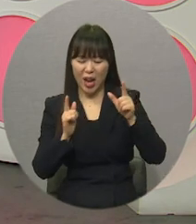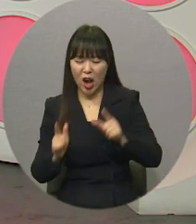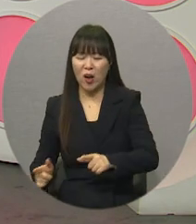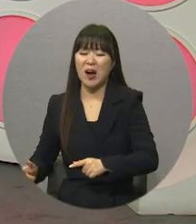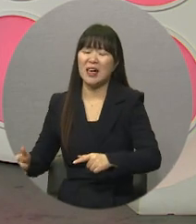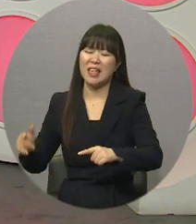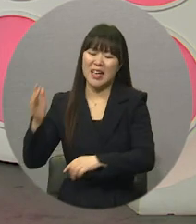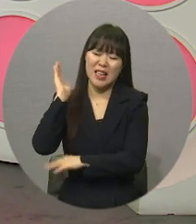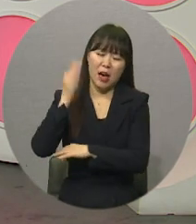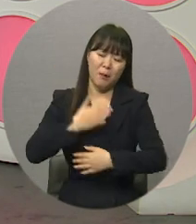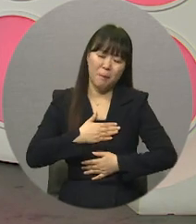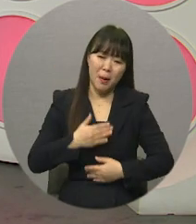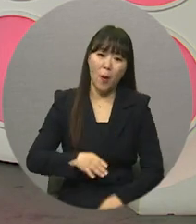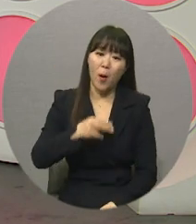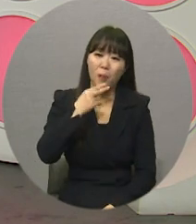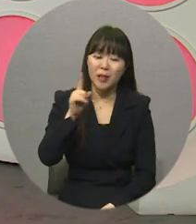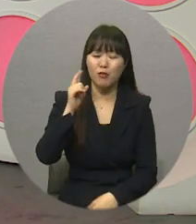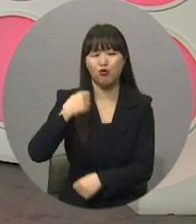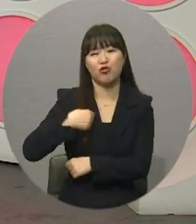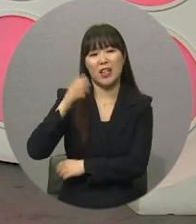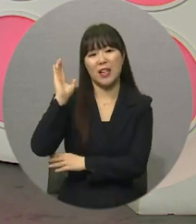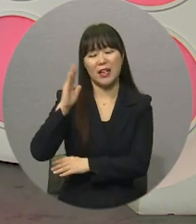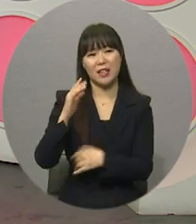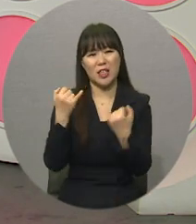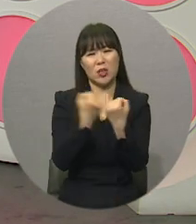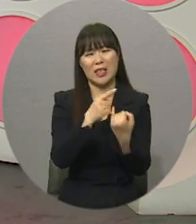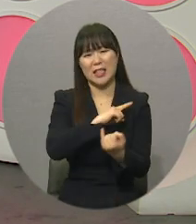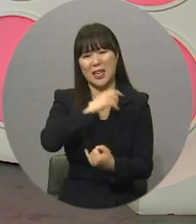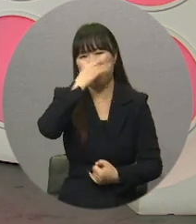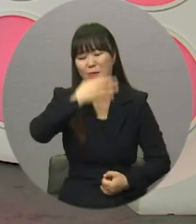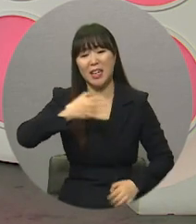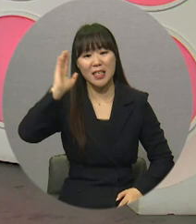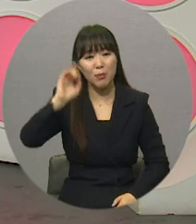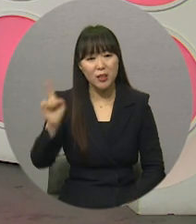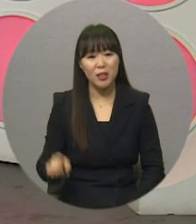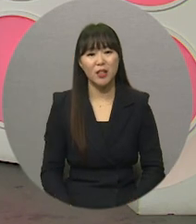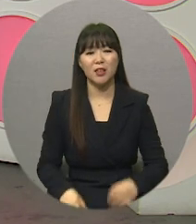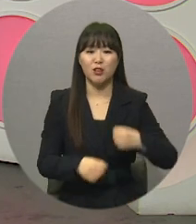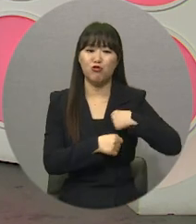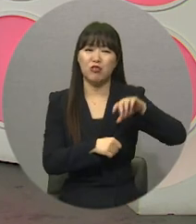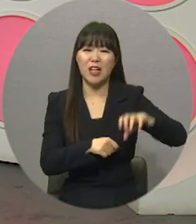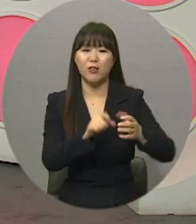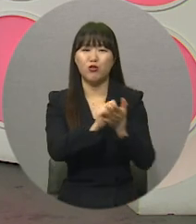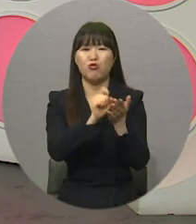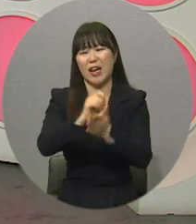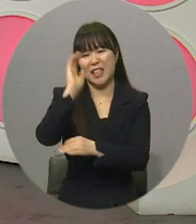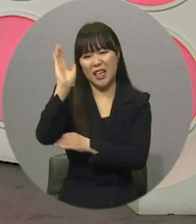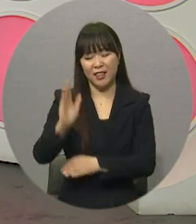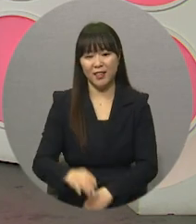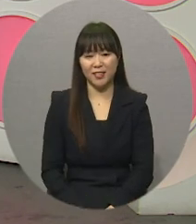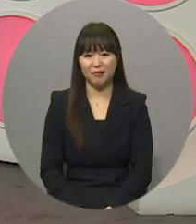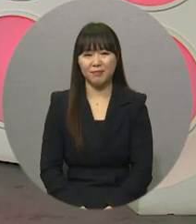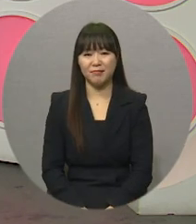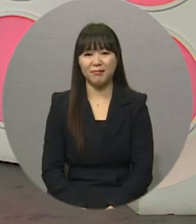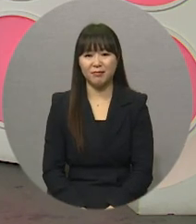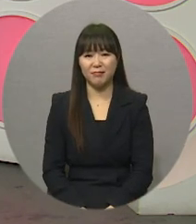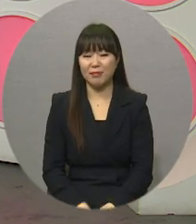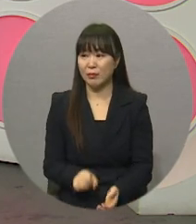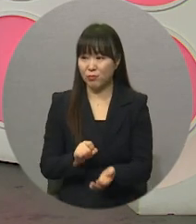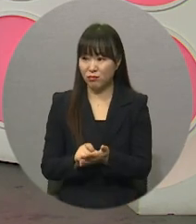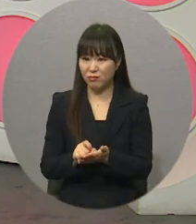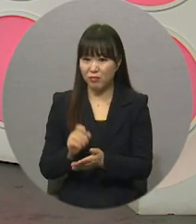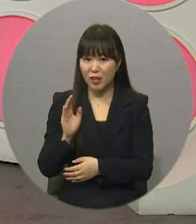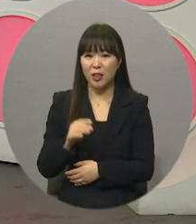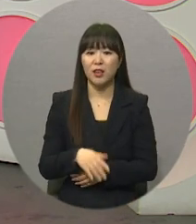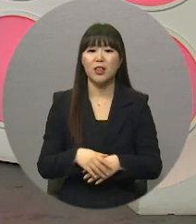군대 얘기라면서요. 그럼요. 네. 그래서 여자들이 가장 힘들어하는 얘기가 뭔지 아세요? 뭐예요? 군대에서 축구한 얘기. 아, 축구한